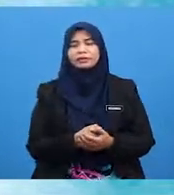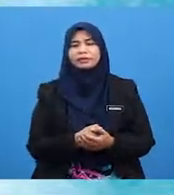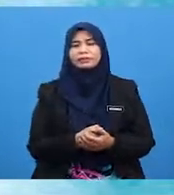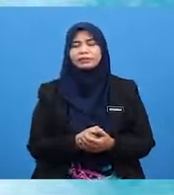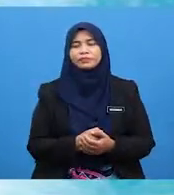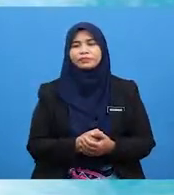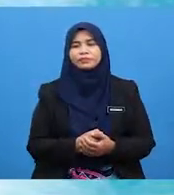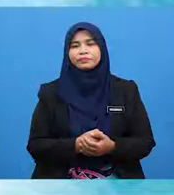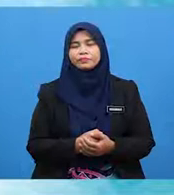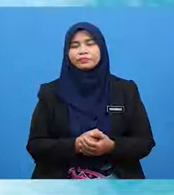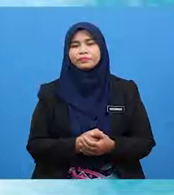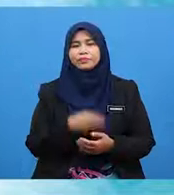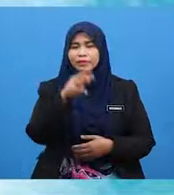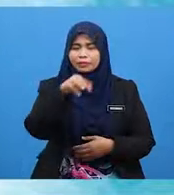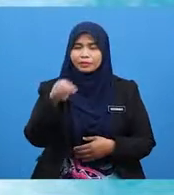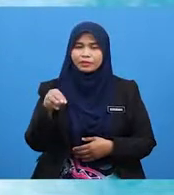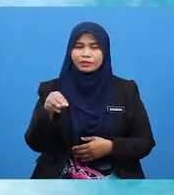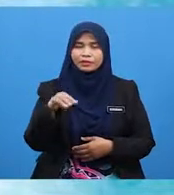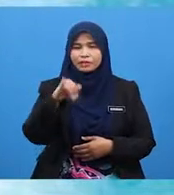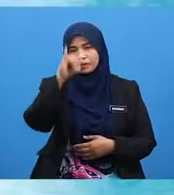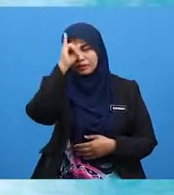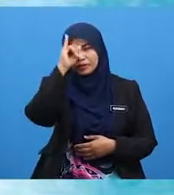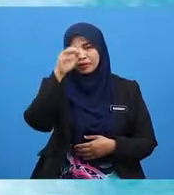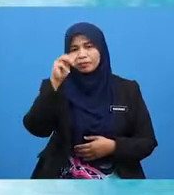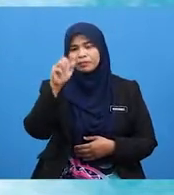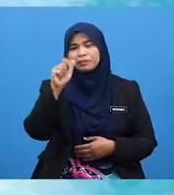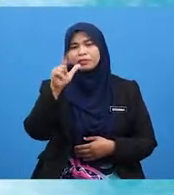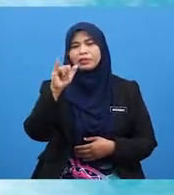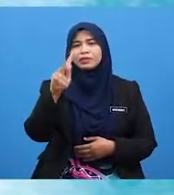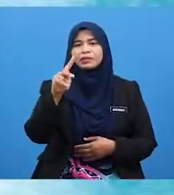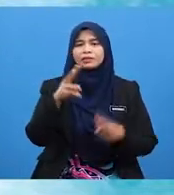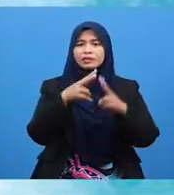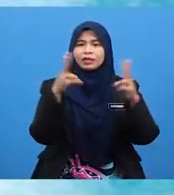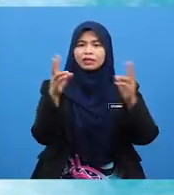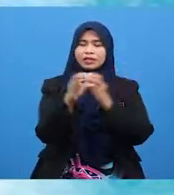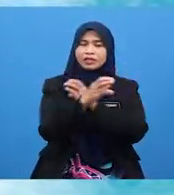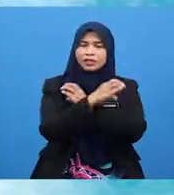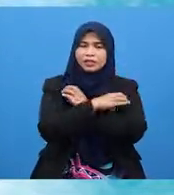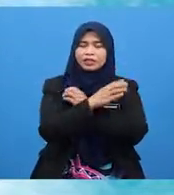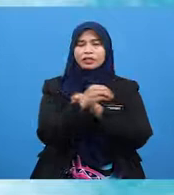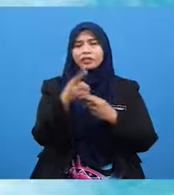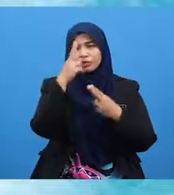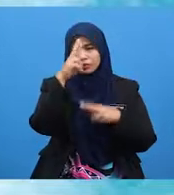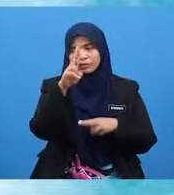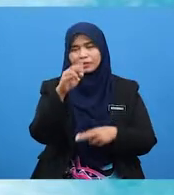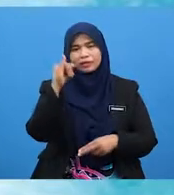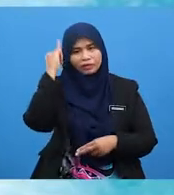sana. Murid-murid, Imam Malik rahimahullah sangat mencintai dan menghormati